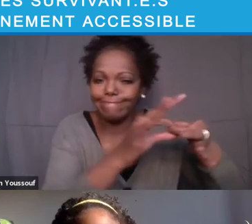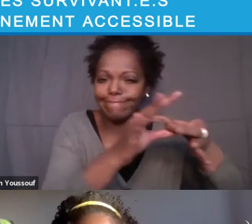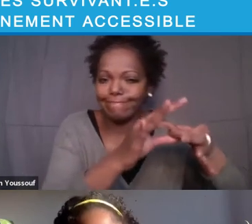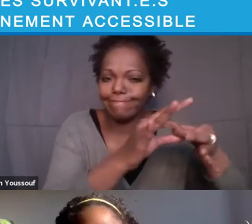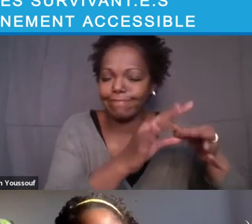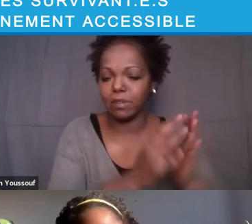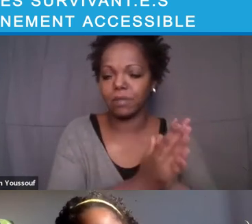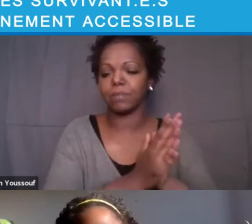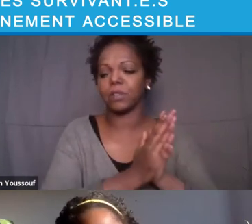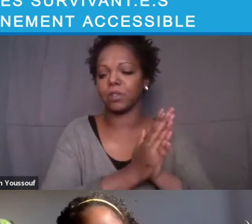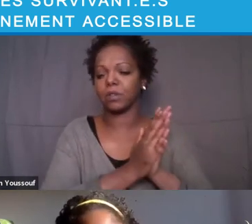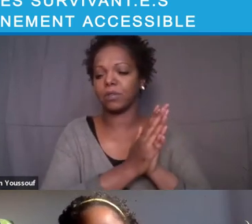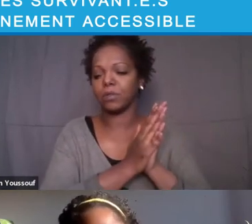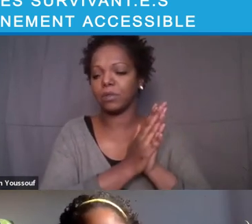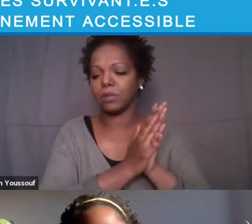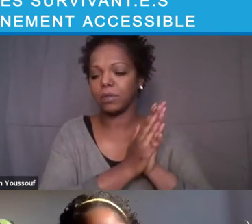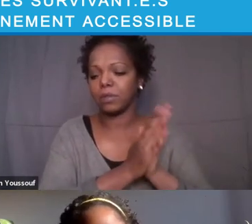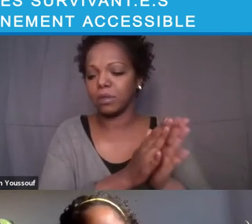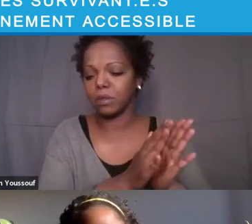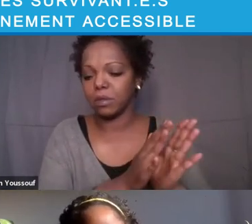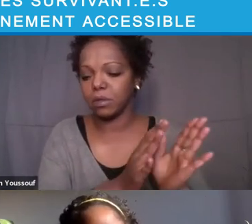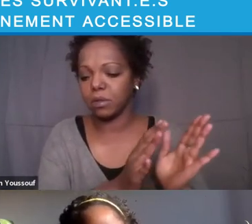communication, parce que nous, on utilise la langue des signes.